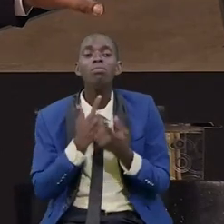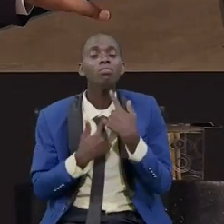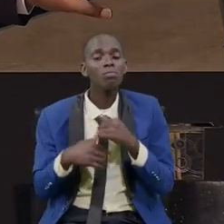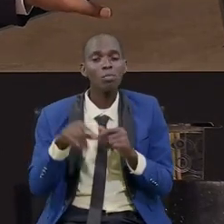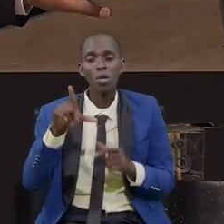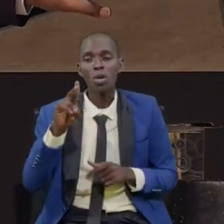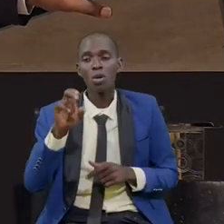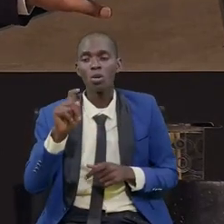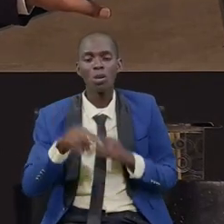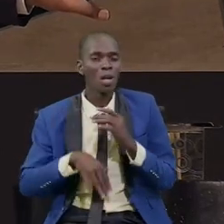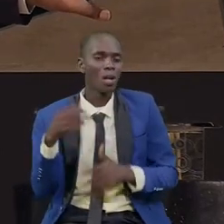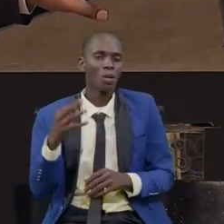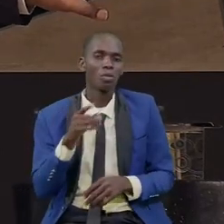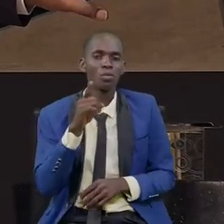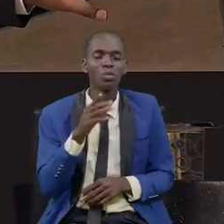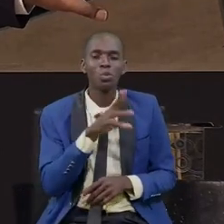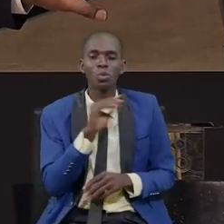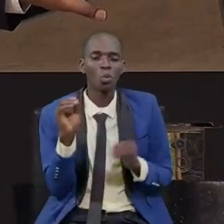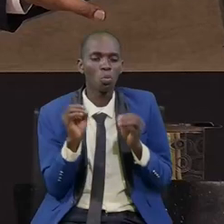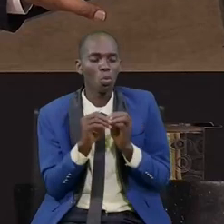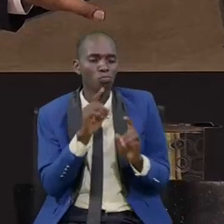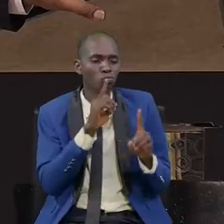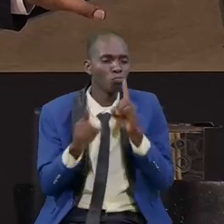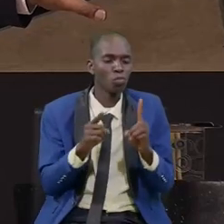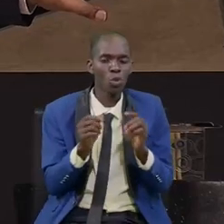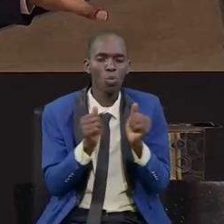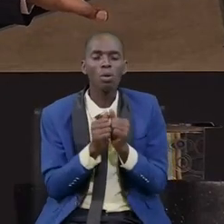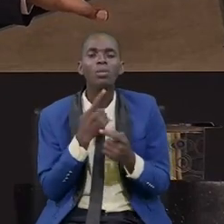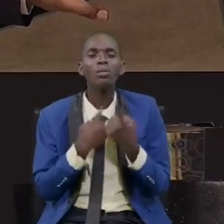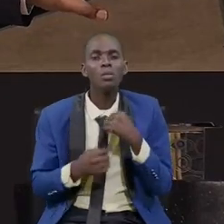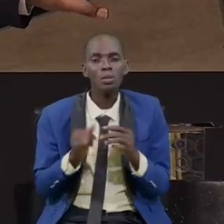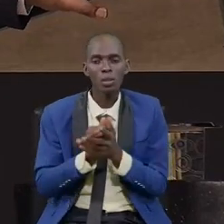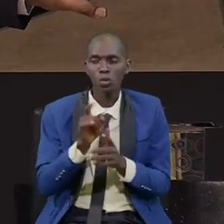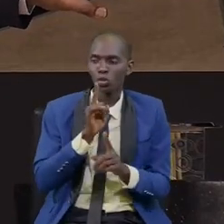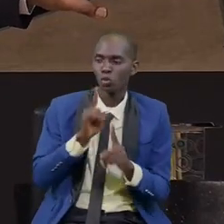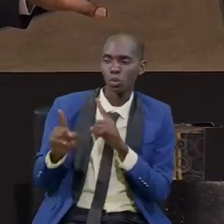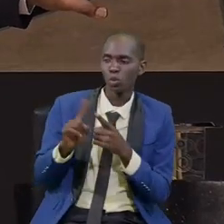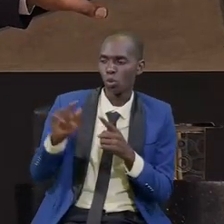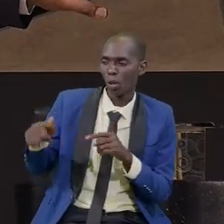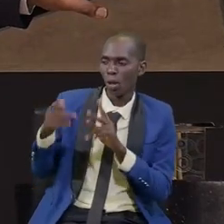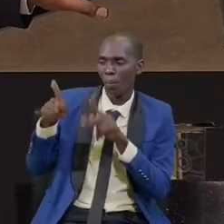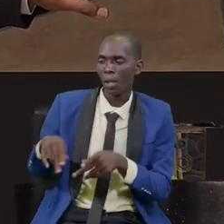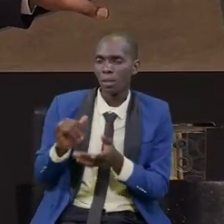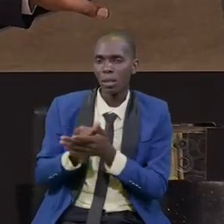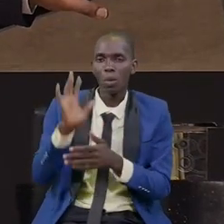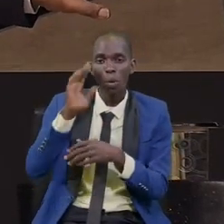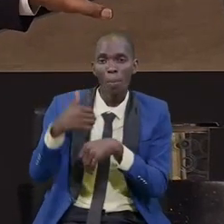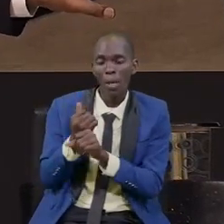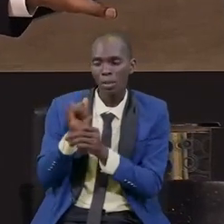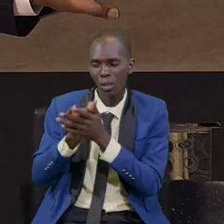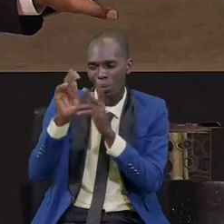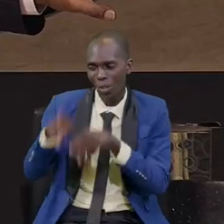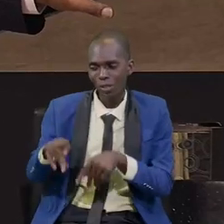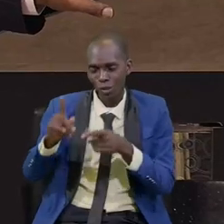Donc il n'y a pas des paroles mauvaises qu'on doit proférer à quelqu'un qui fait que la personne